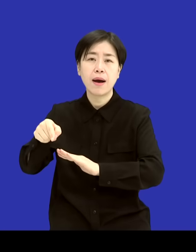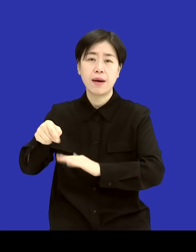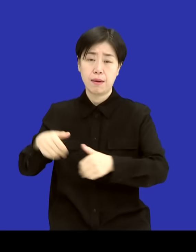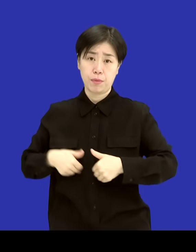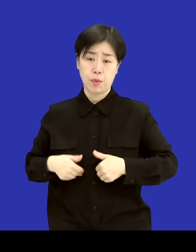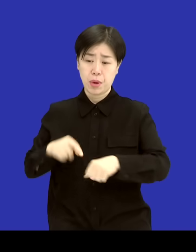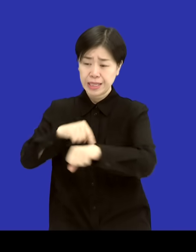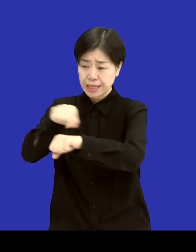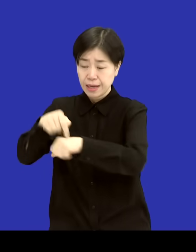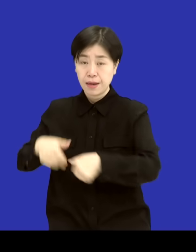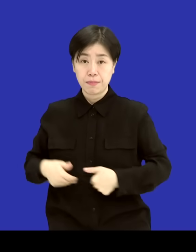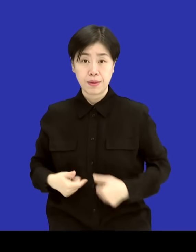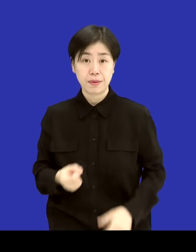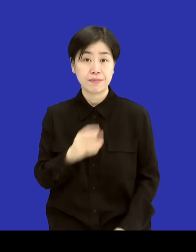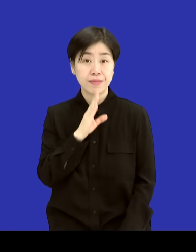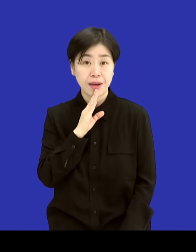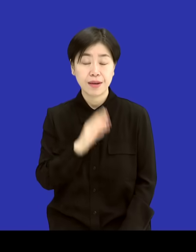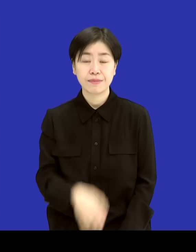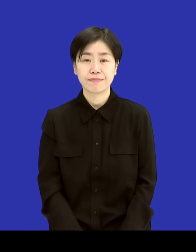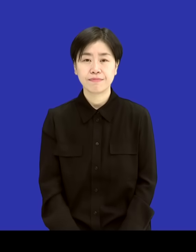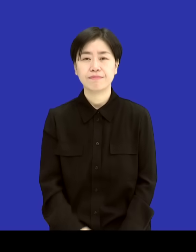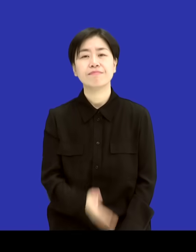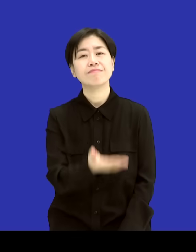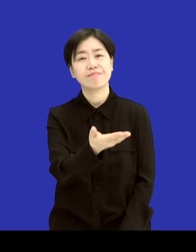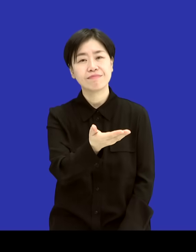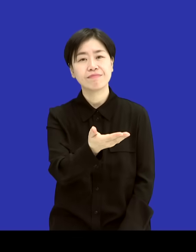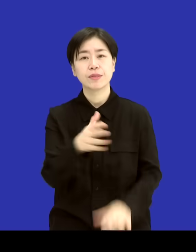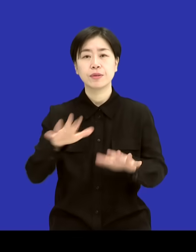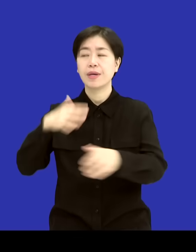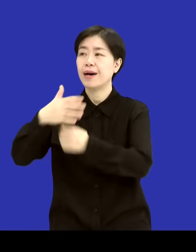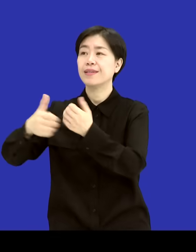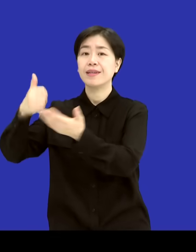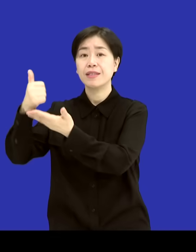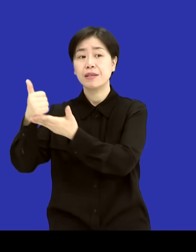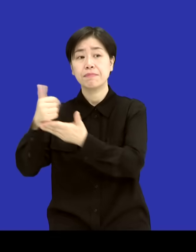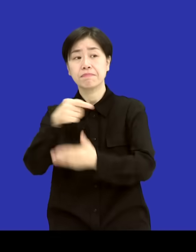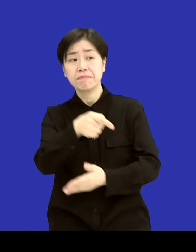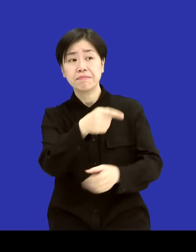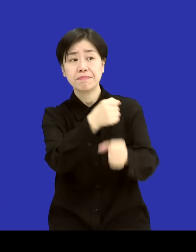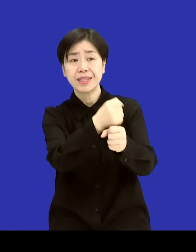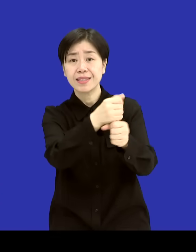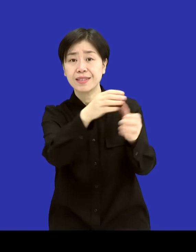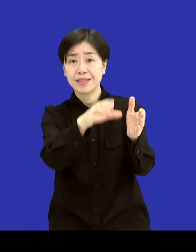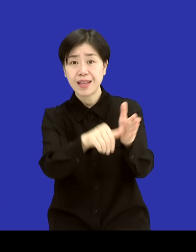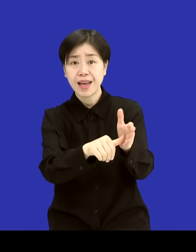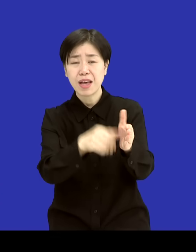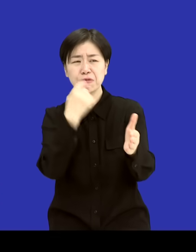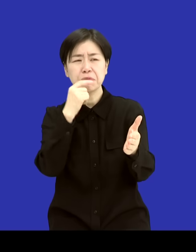필요합니다. 저는 오늘 우리 존노라는 사역자를 하나님께서 그냥 쉽게 노래하는